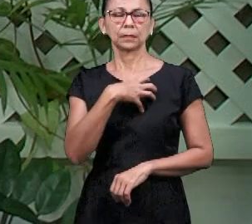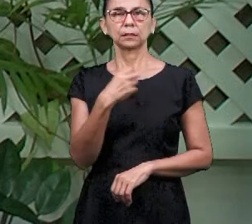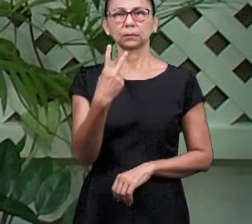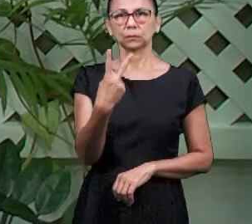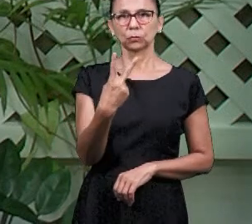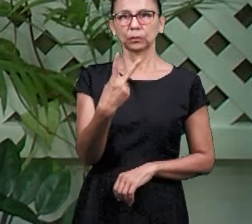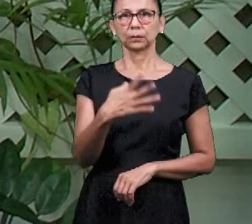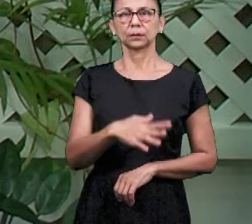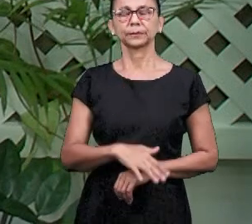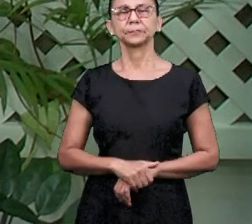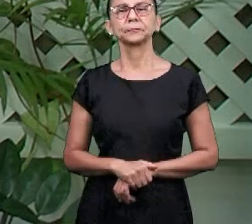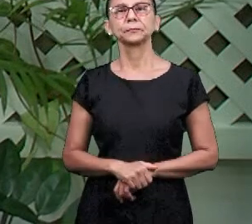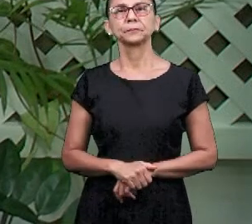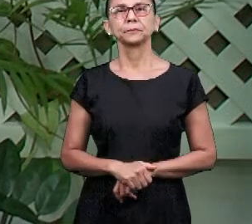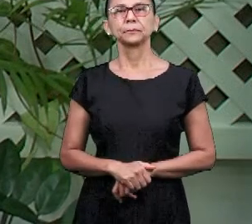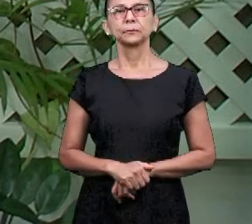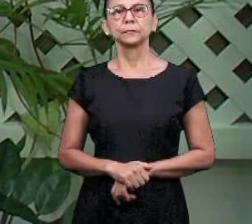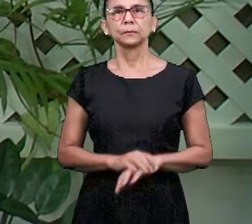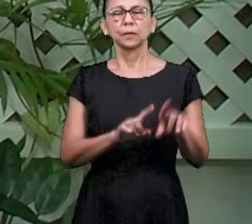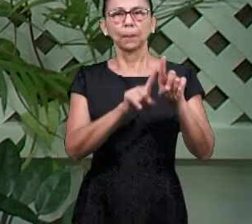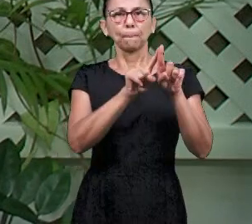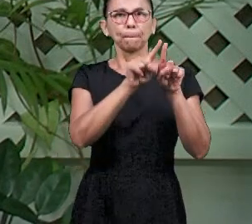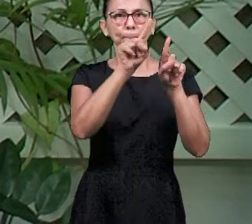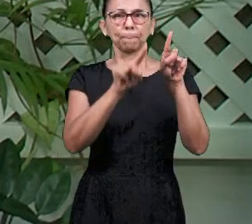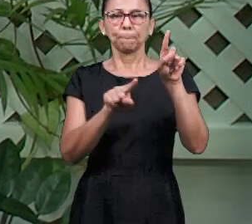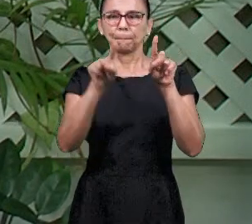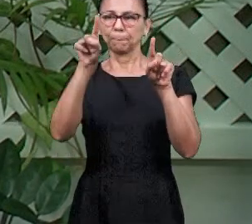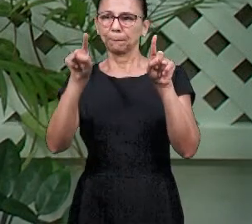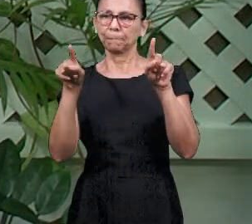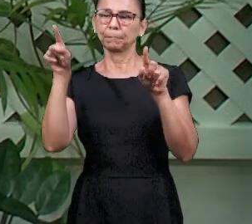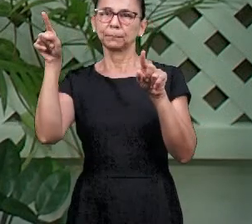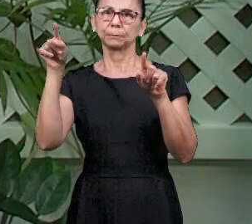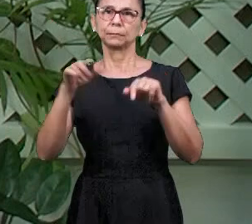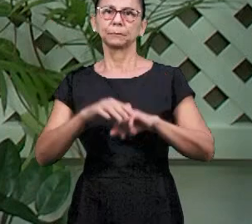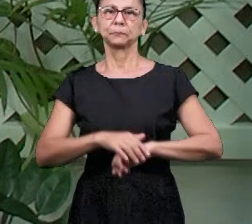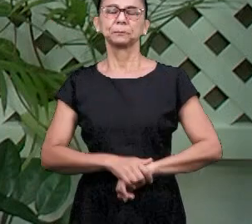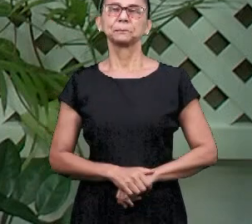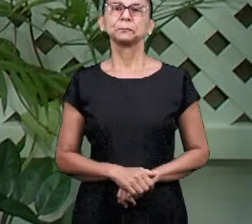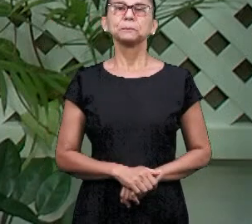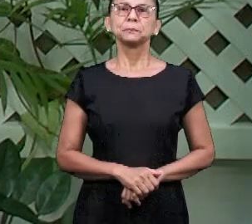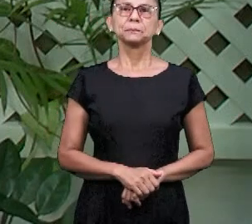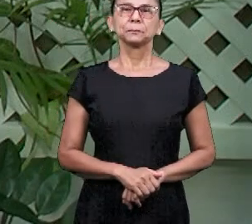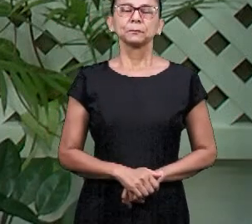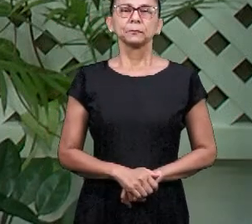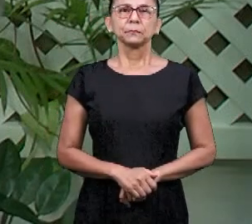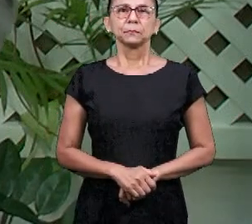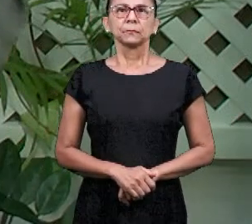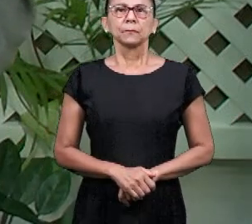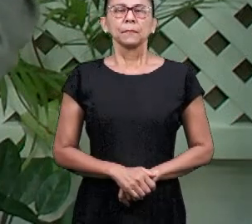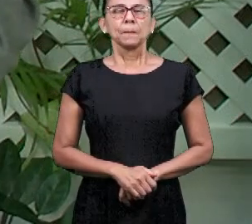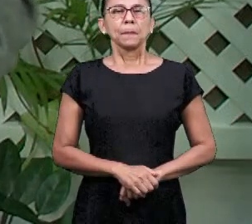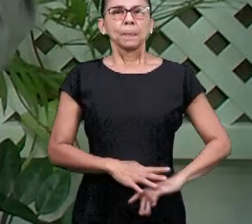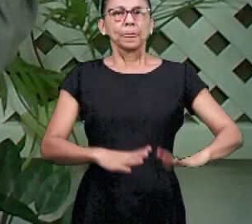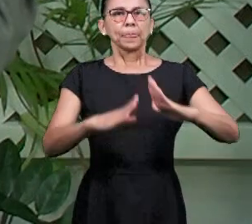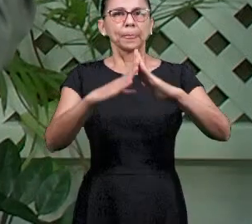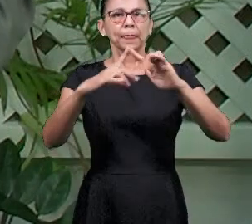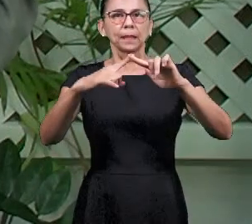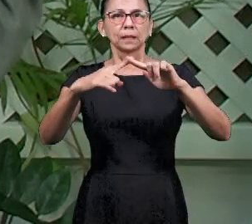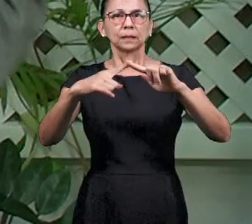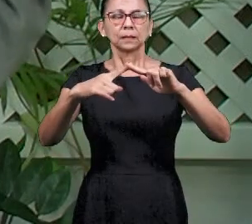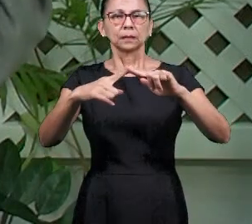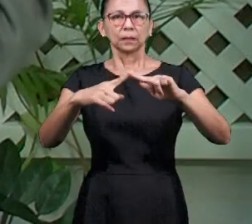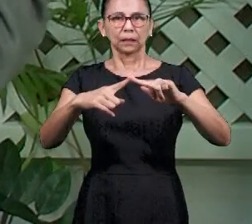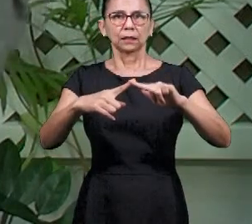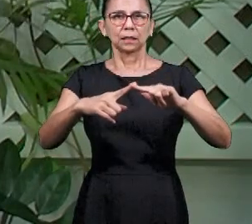Paulo, parmi les 30, avec 12 églises. Minas Gerais vient un peu derrière, avec